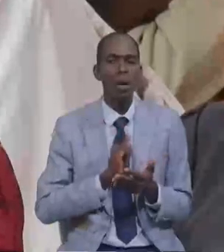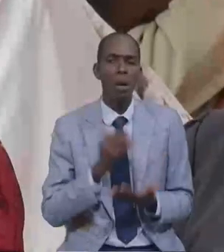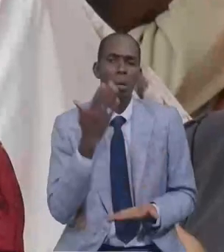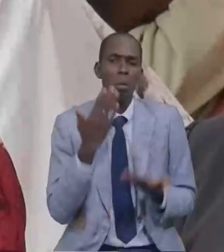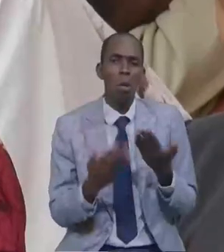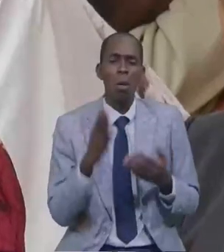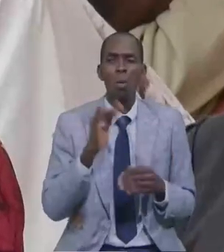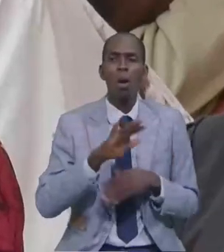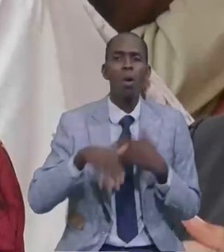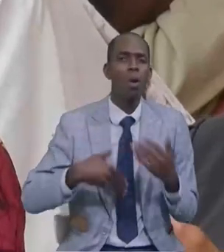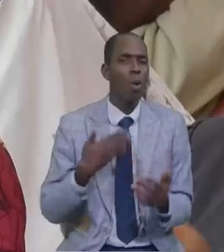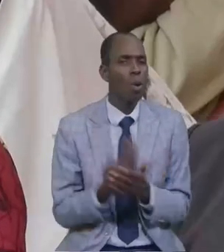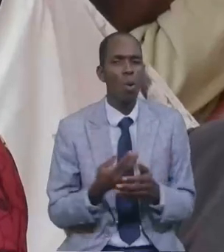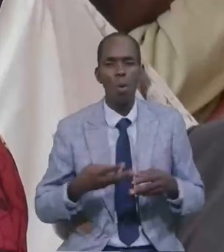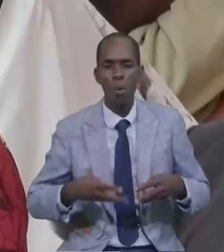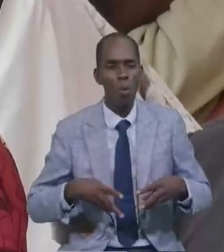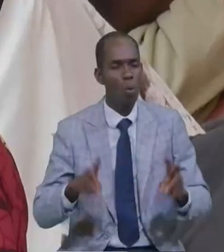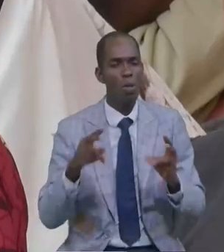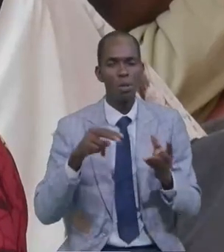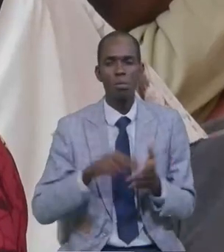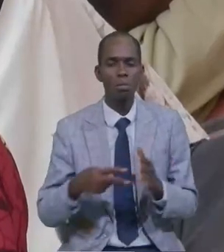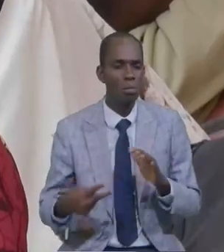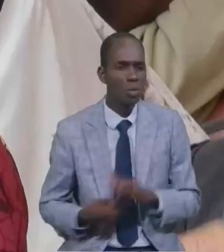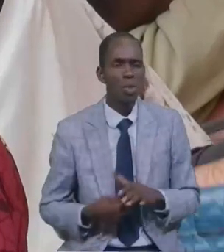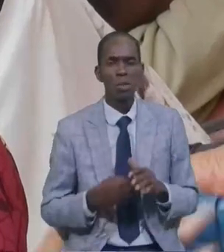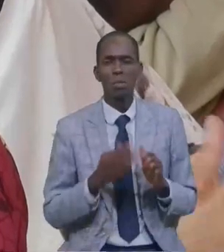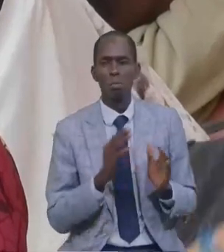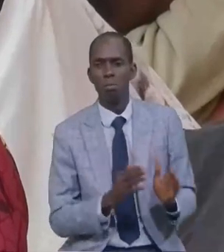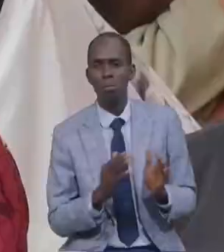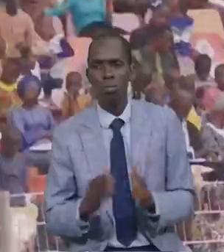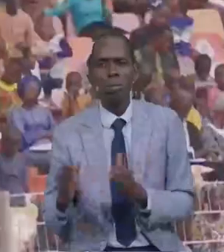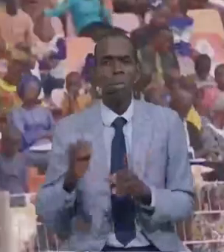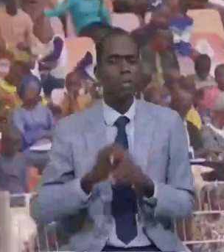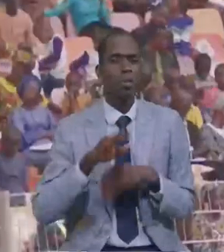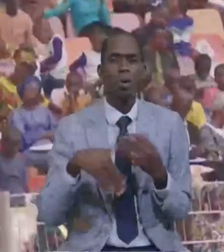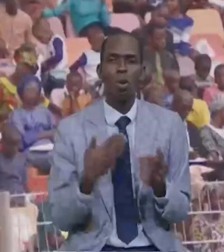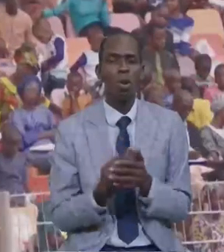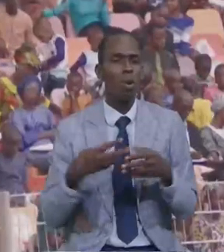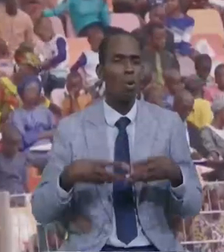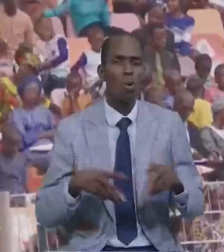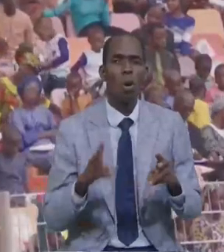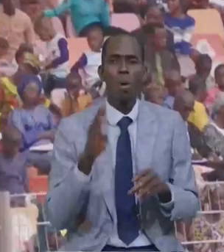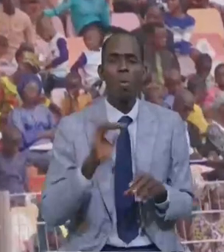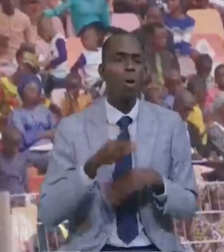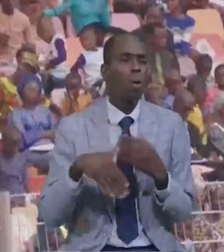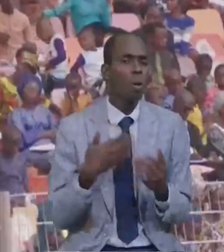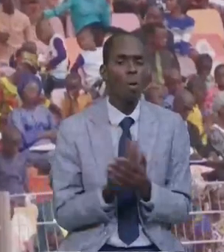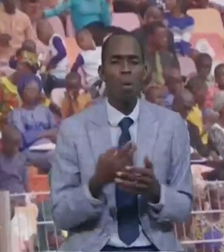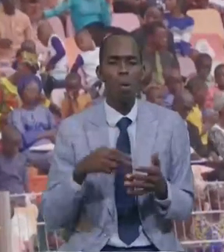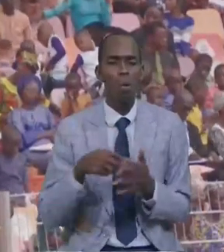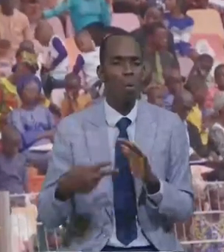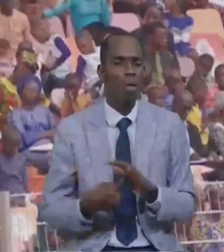les manières, pour en gagner quelques-uns. Verset 23, il dit, « Je fais tout. »